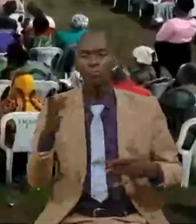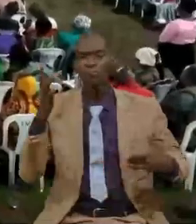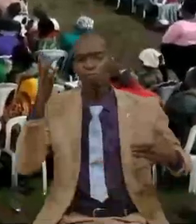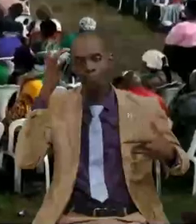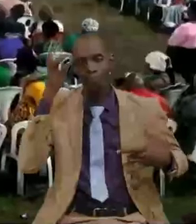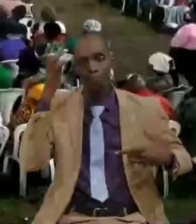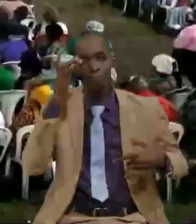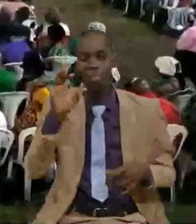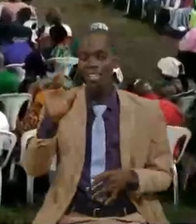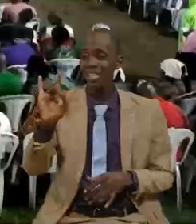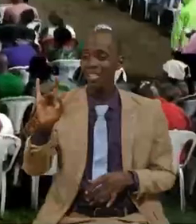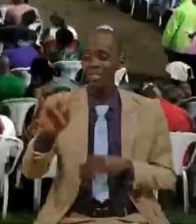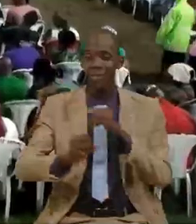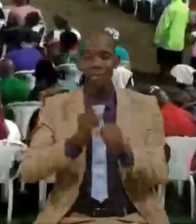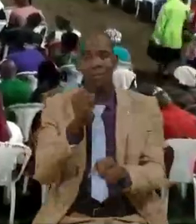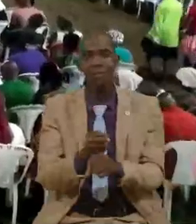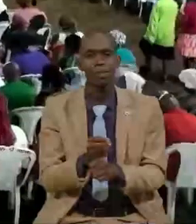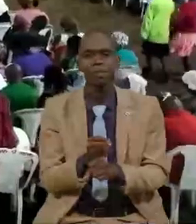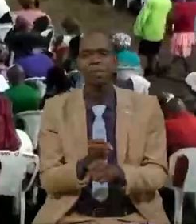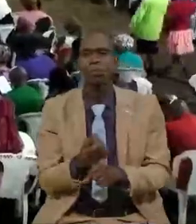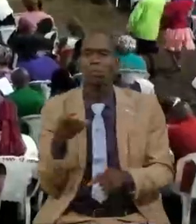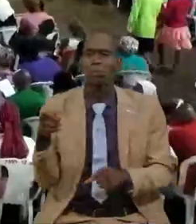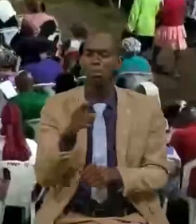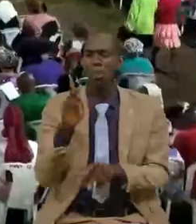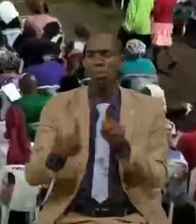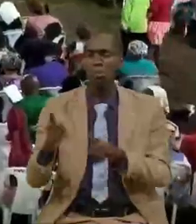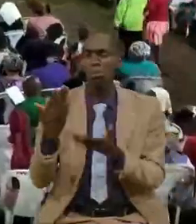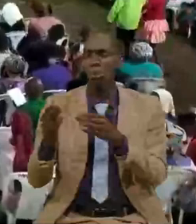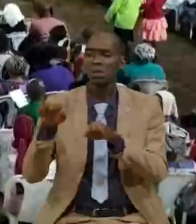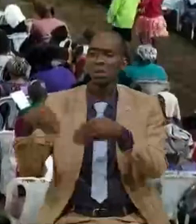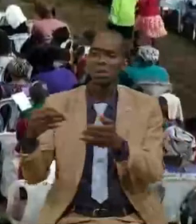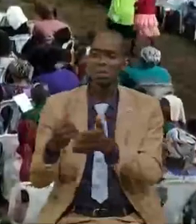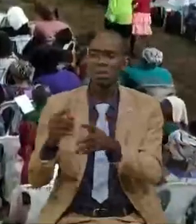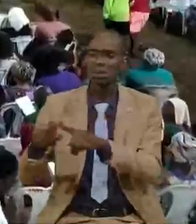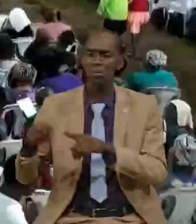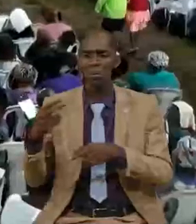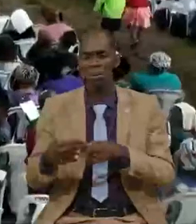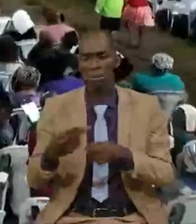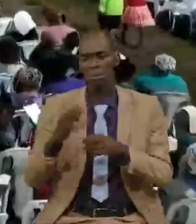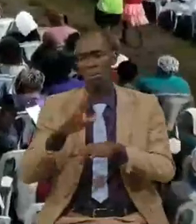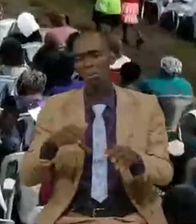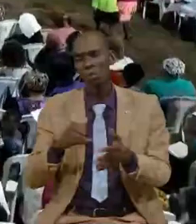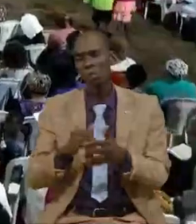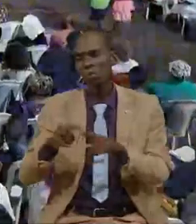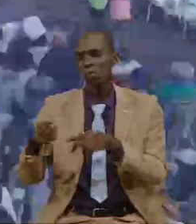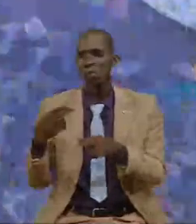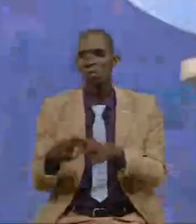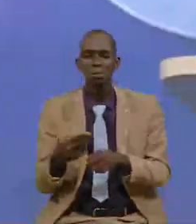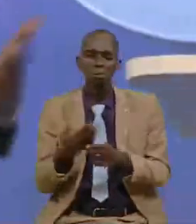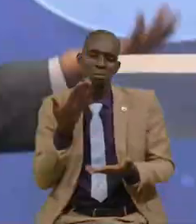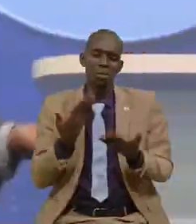d'un esprit qui la rendait infirme depuis 18 ans. On pourrait l'appeler de tout nom